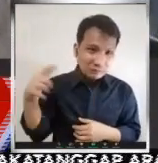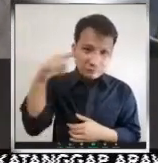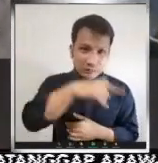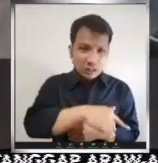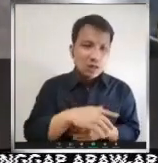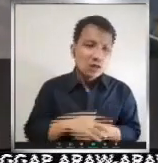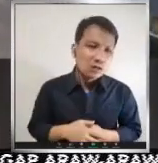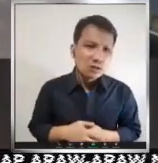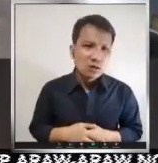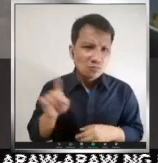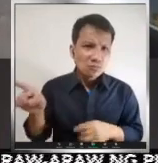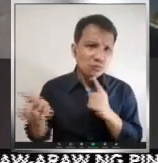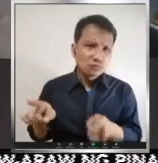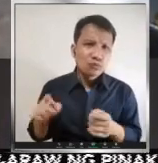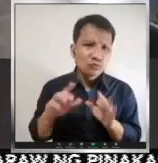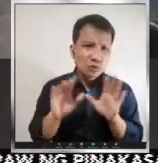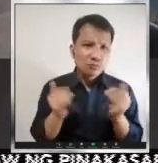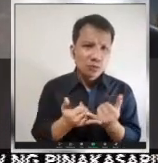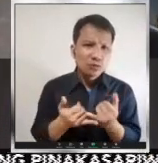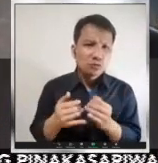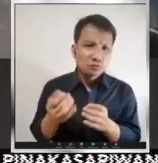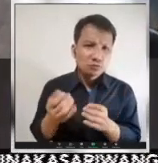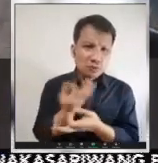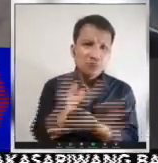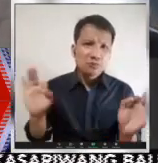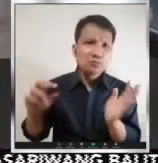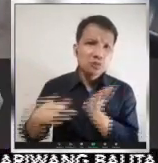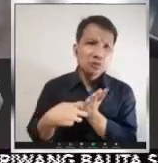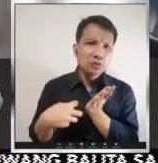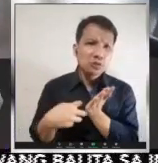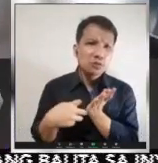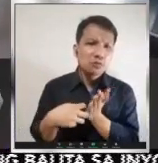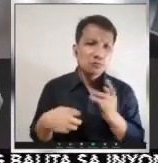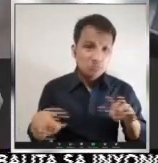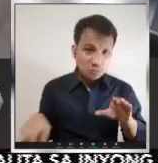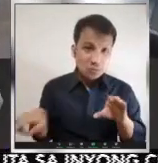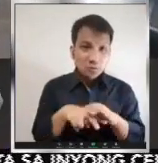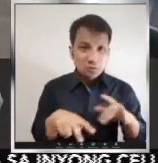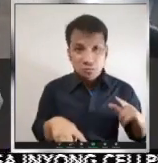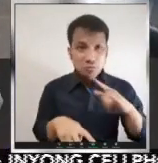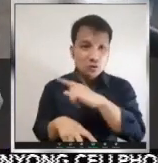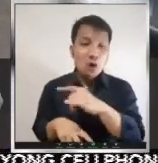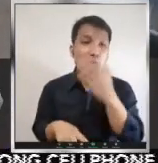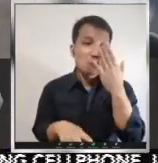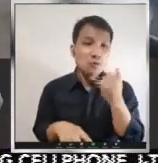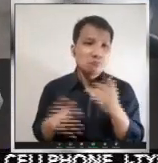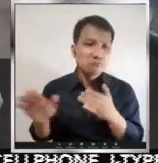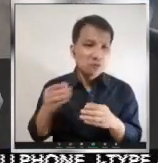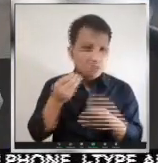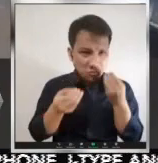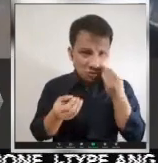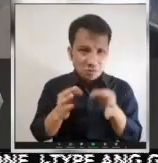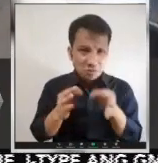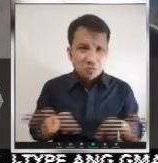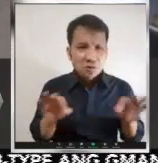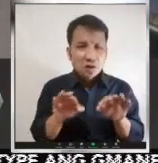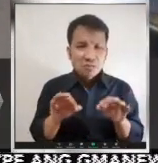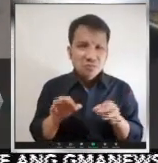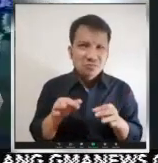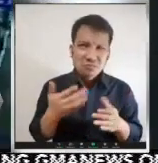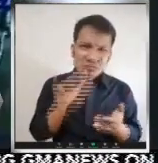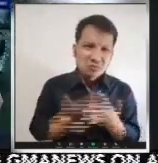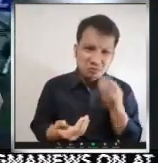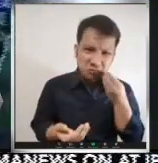ko sinagot na lang yung ticket pa uwi dito. Okay. Para at least minabuti ng umuwi kasi wala na po pambayad ng